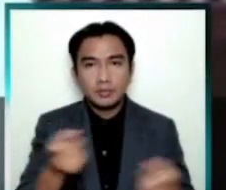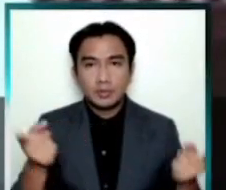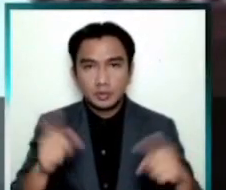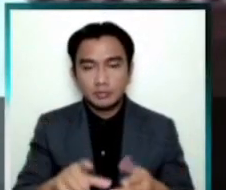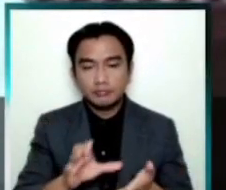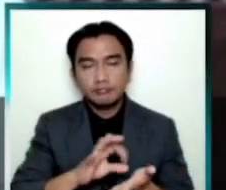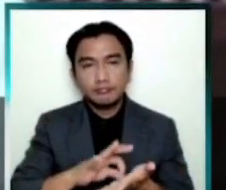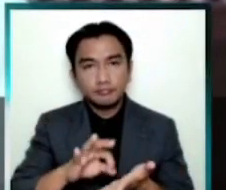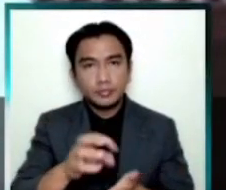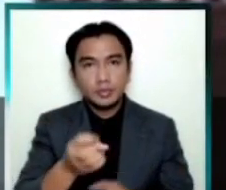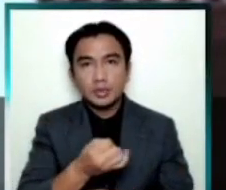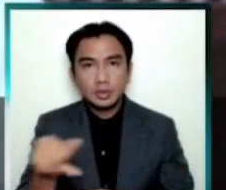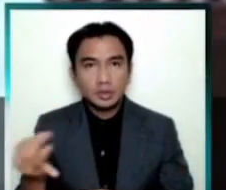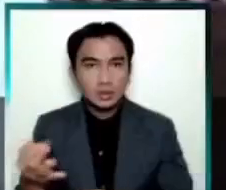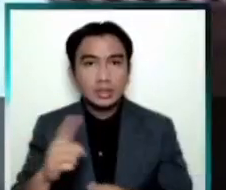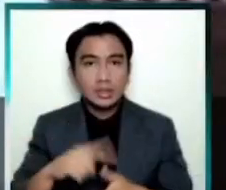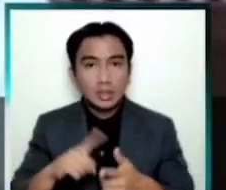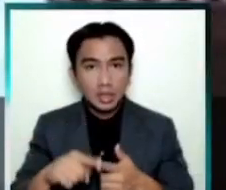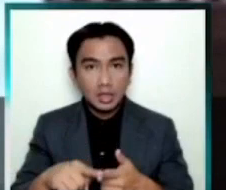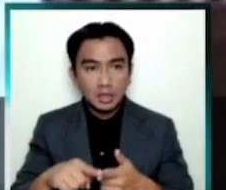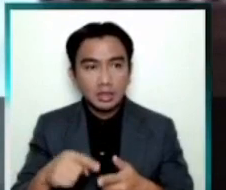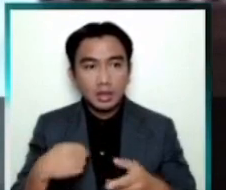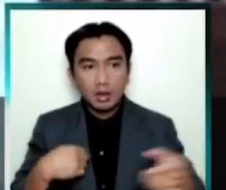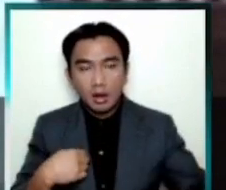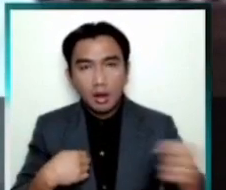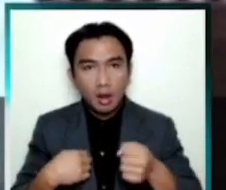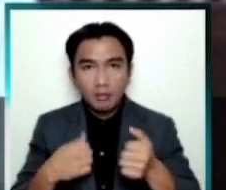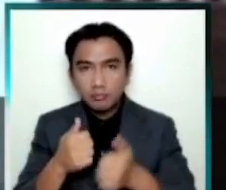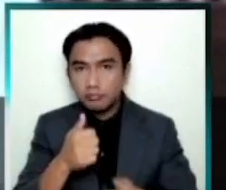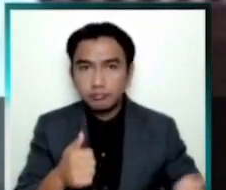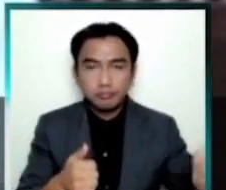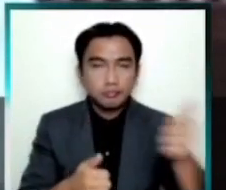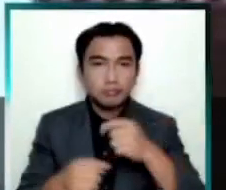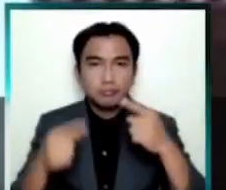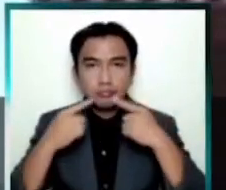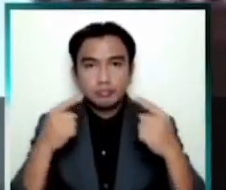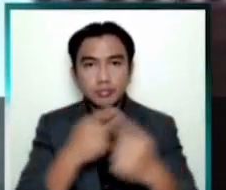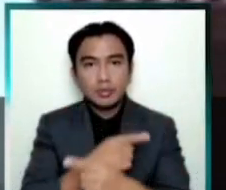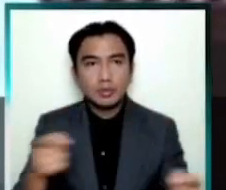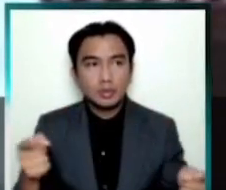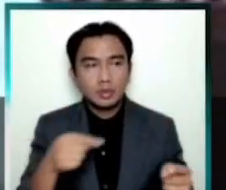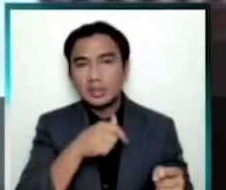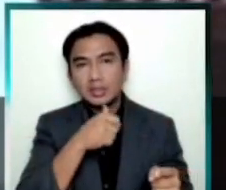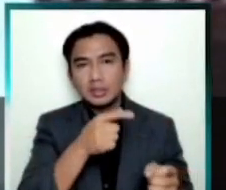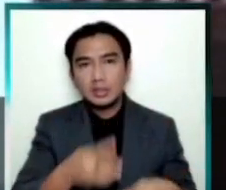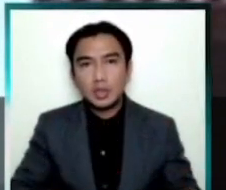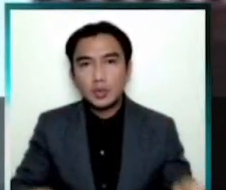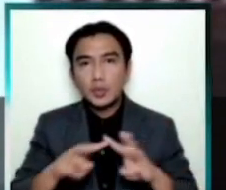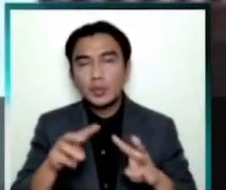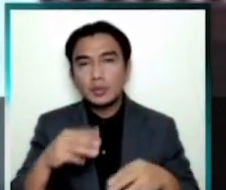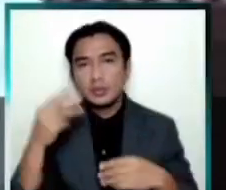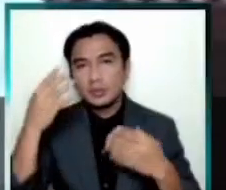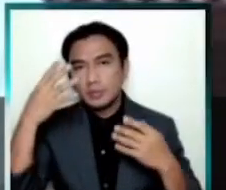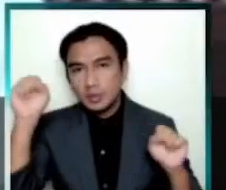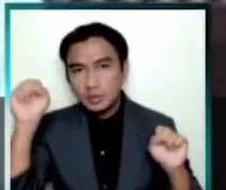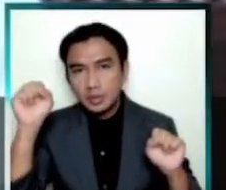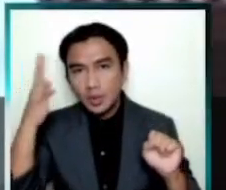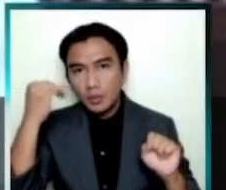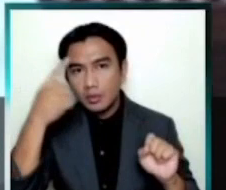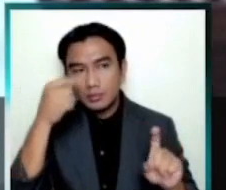iproklama ang isang hindi karapat-dapat na maging presidente dahil sa una pa lang ay ineligible